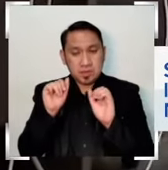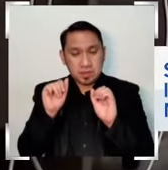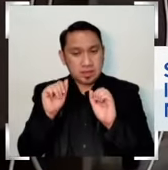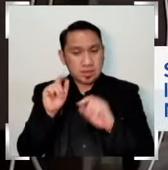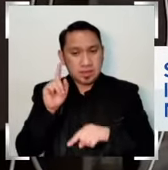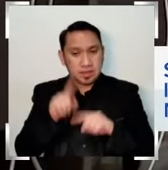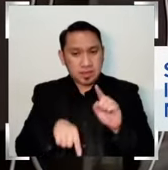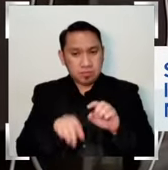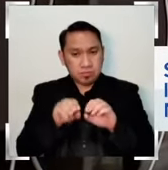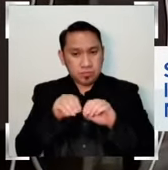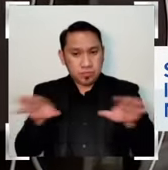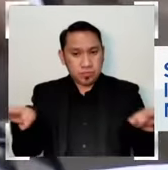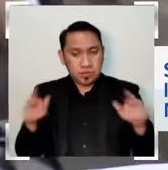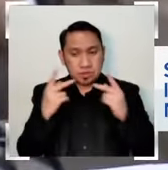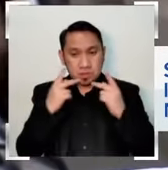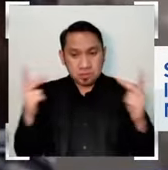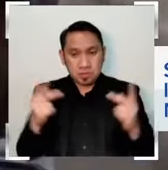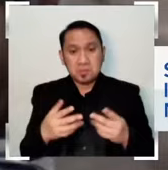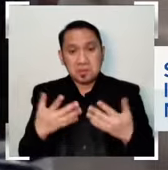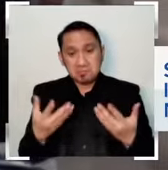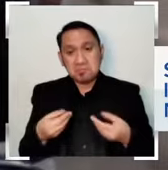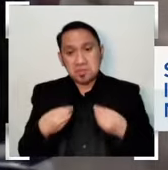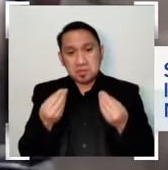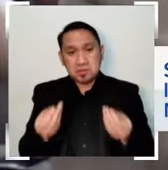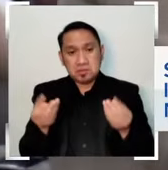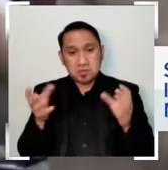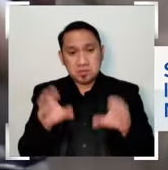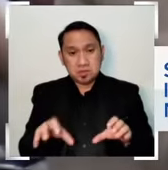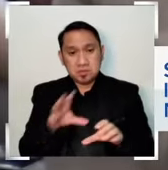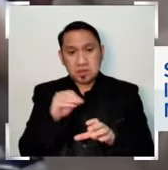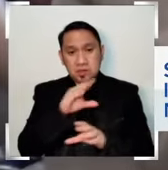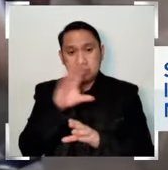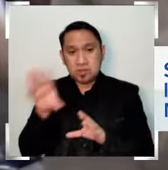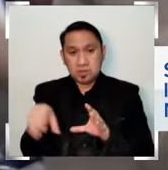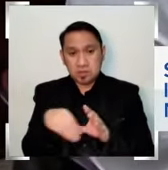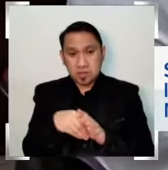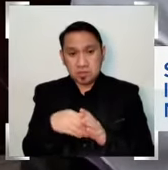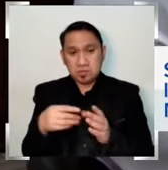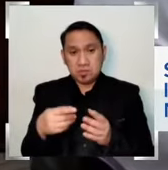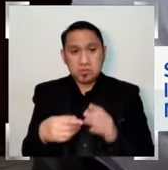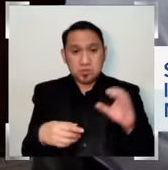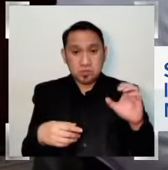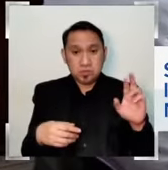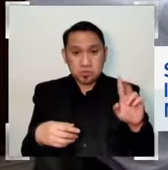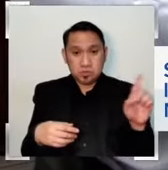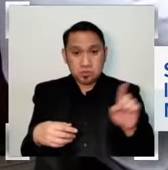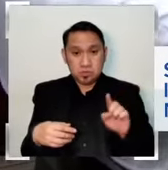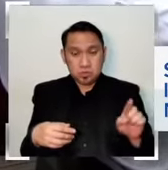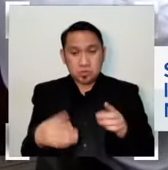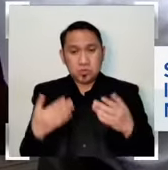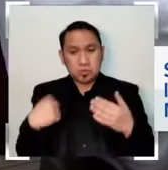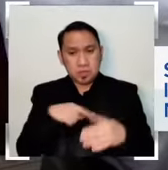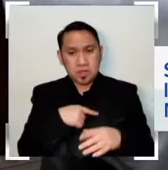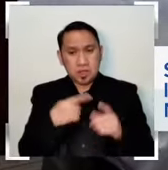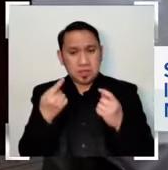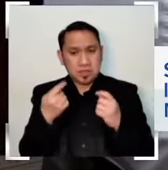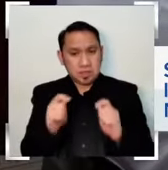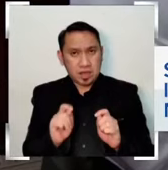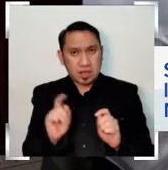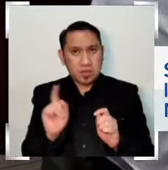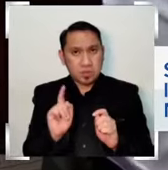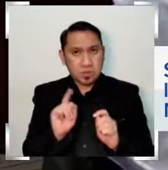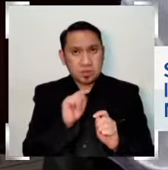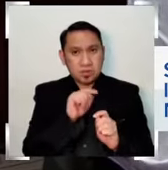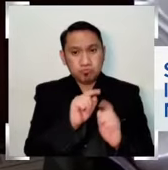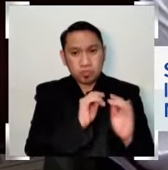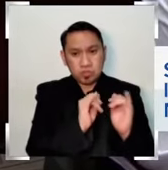usapan. Pinagbigyan naman ito at isinama sa executive session si Cruz. Sinusubukan pa namin makuha ang panig ni Cruz pero